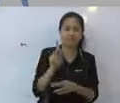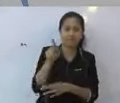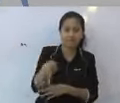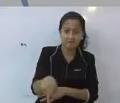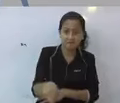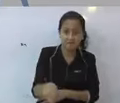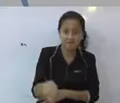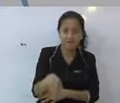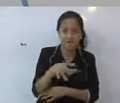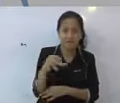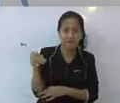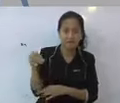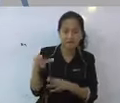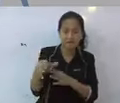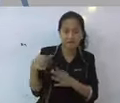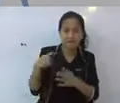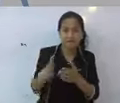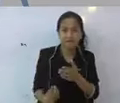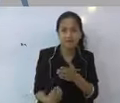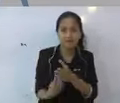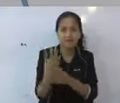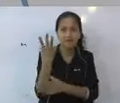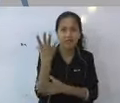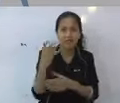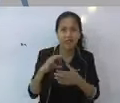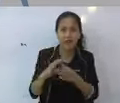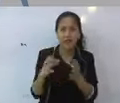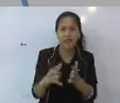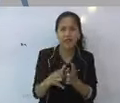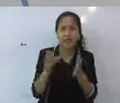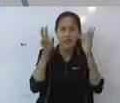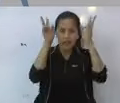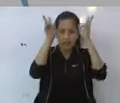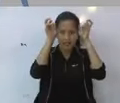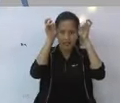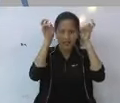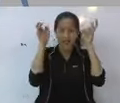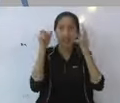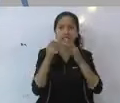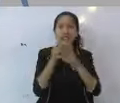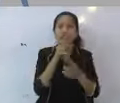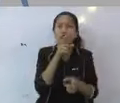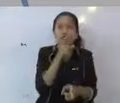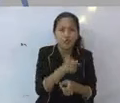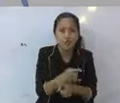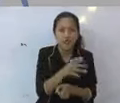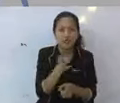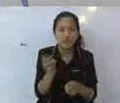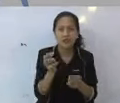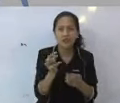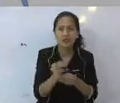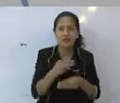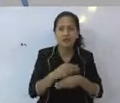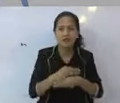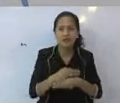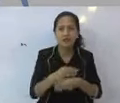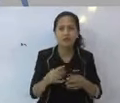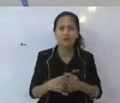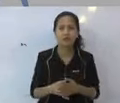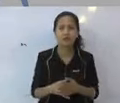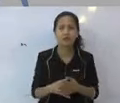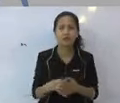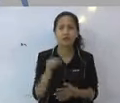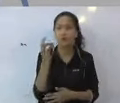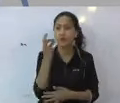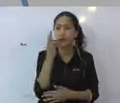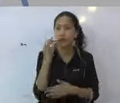mga vegetable, fruits, whole grains, nuts, tsaka legumes. Ito talaga yung talagang yung mga food